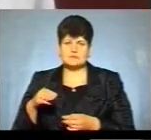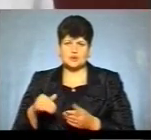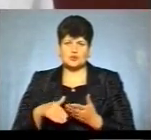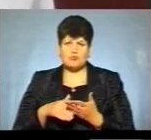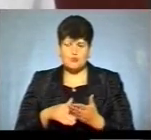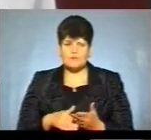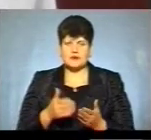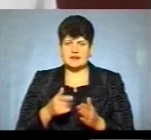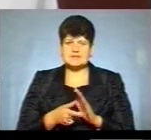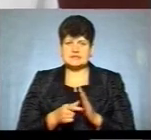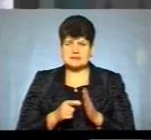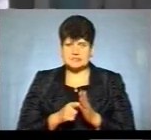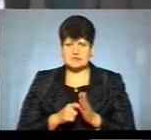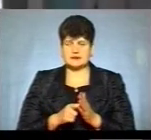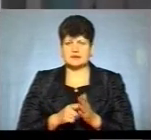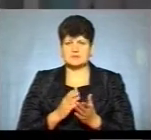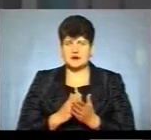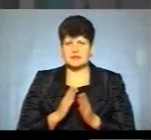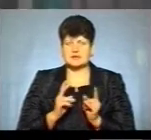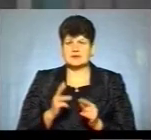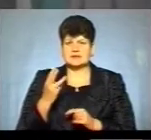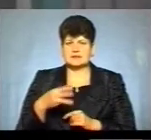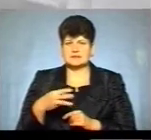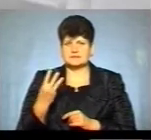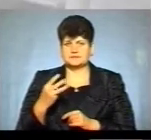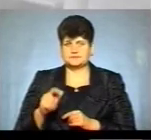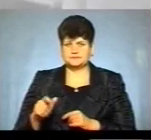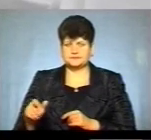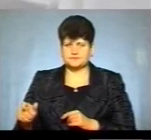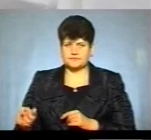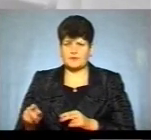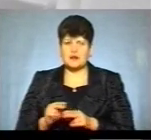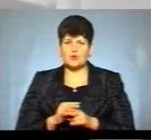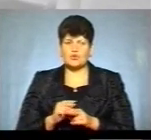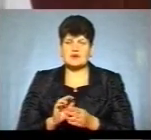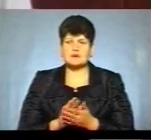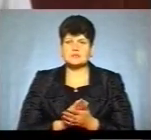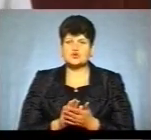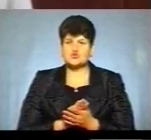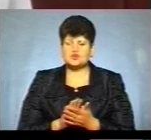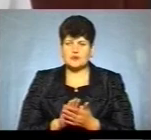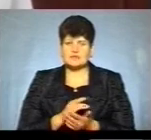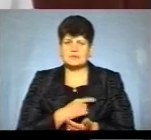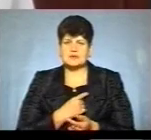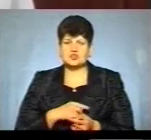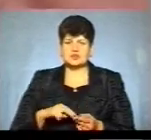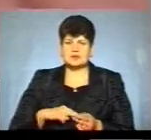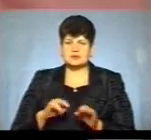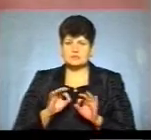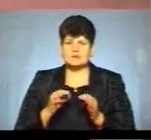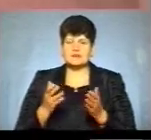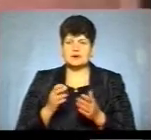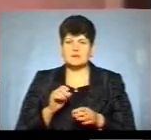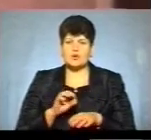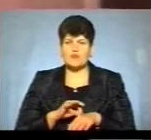Втім, каже, заклад розрахований на 33 пацієнта. Лікування в хоспісі безкоштовне. Медичний директор розповів, яким